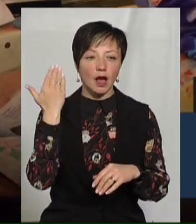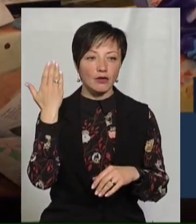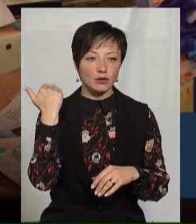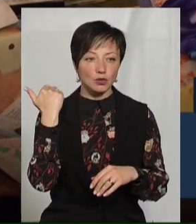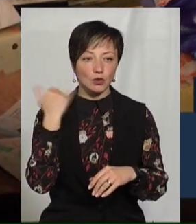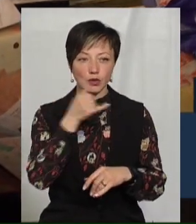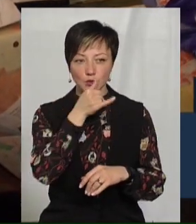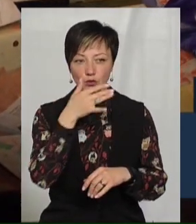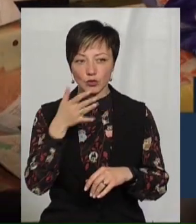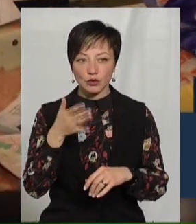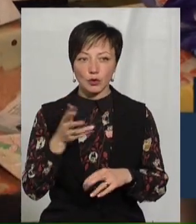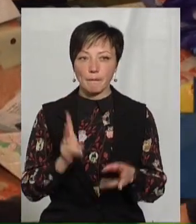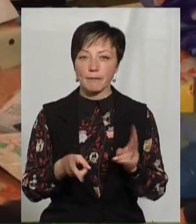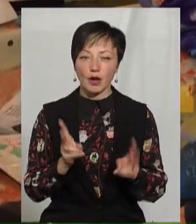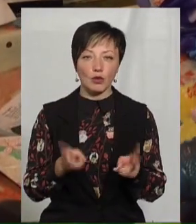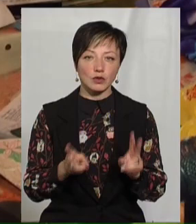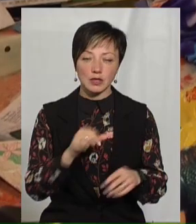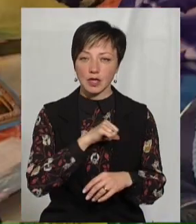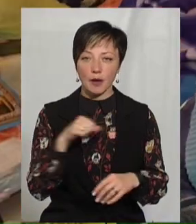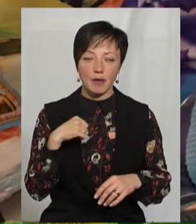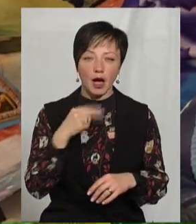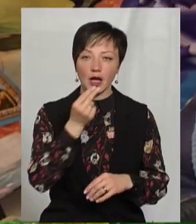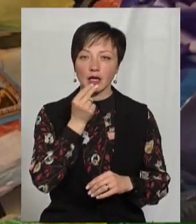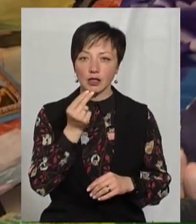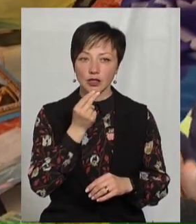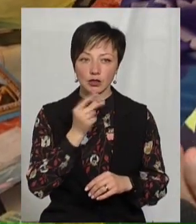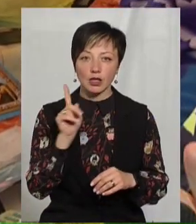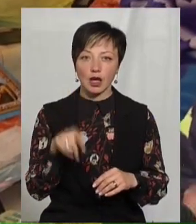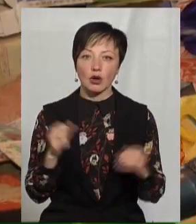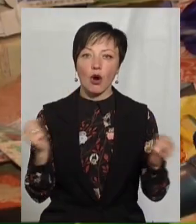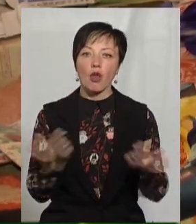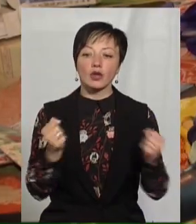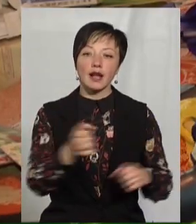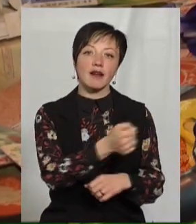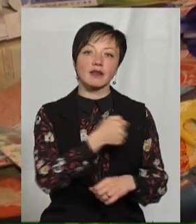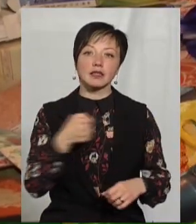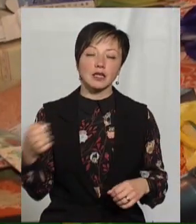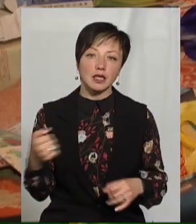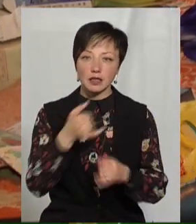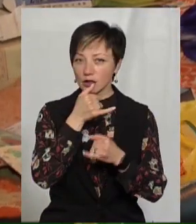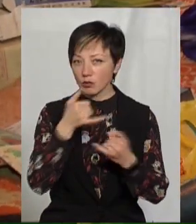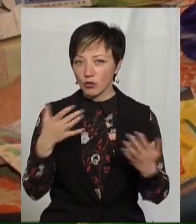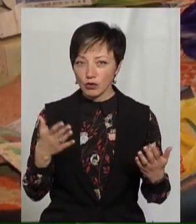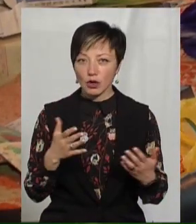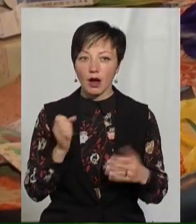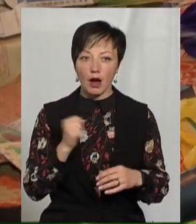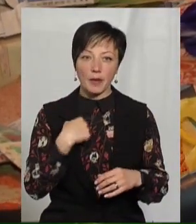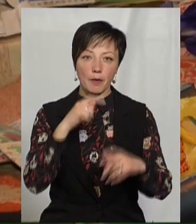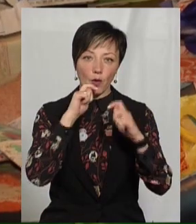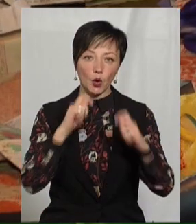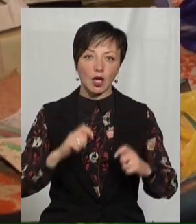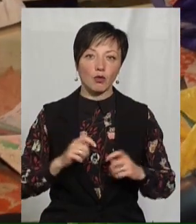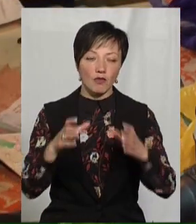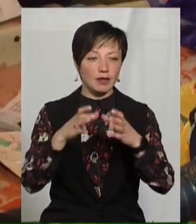вже давно не можу підготувати сама їжу, навіть не можу холодильника відкрити. А рано маю тут, термос мені